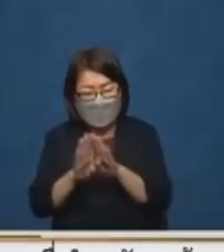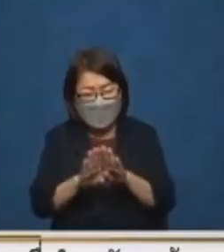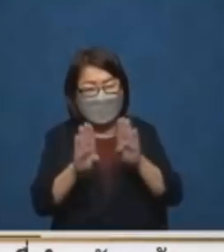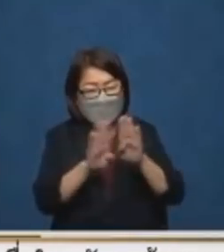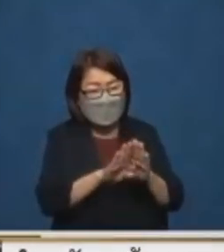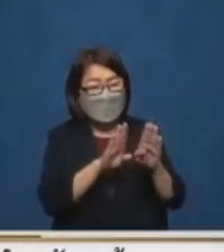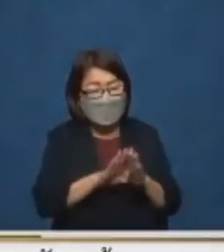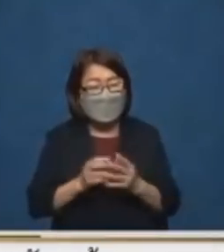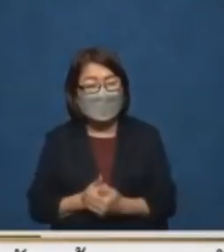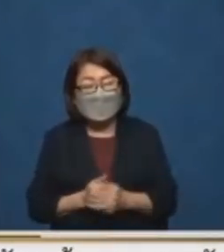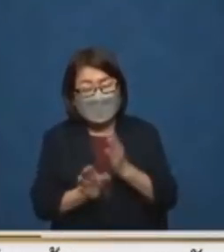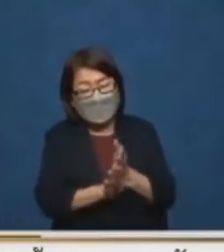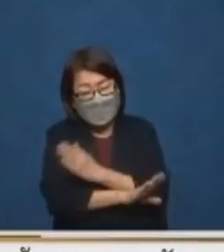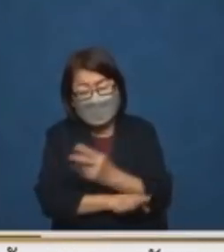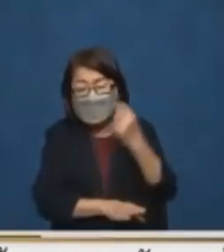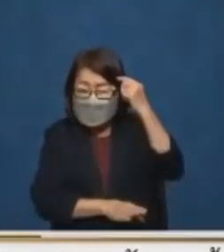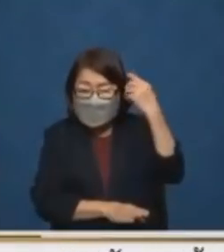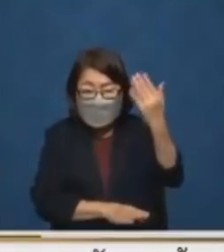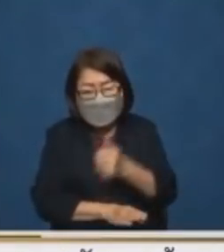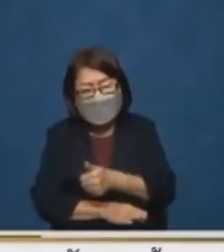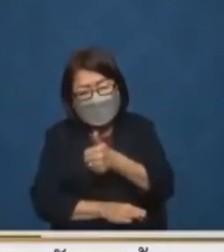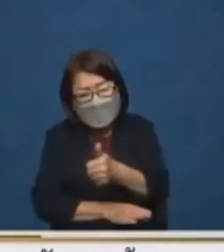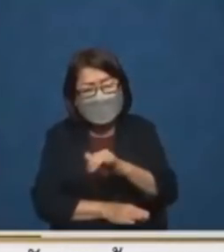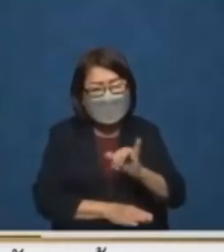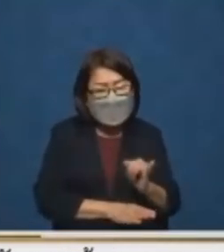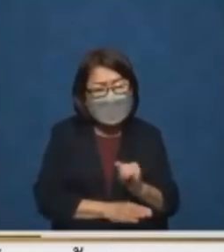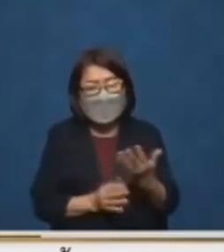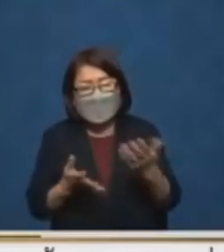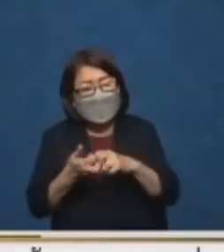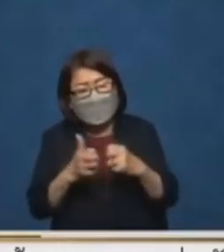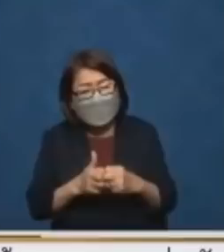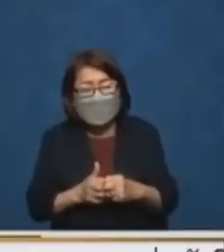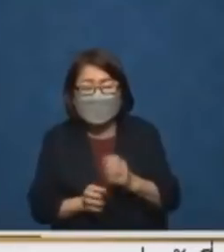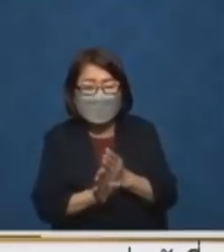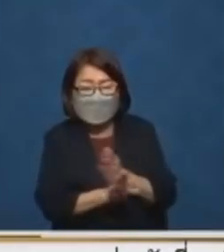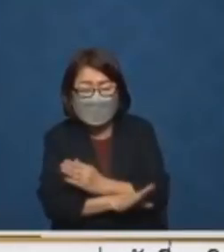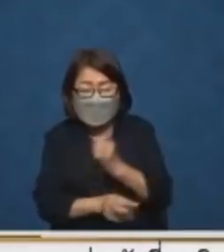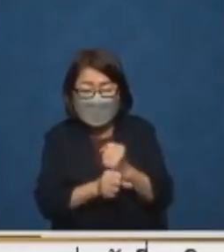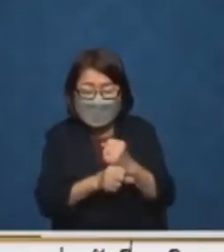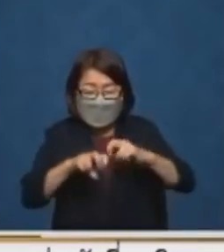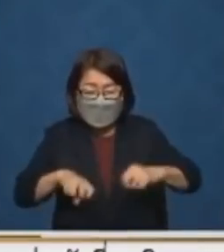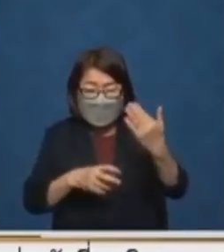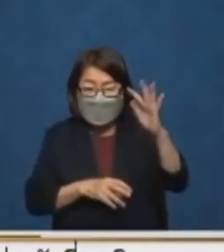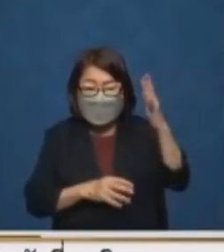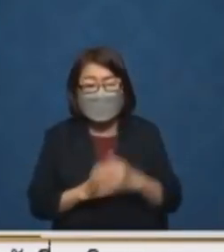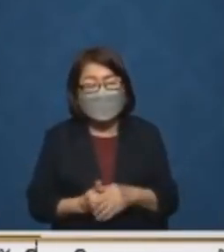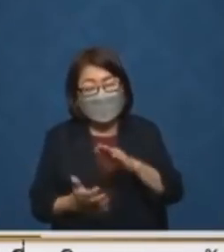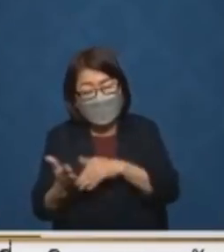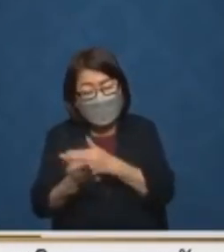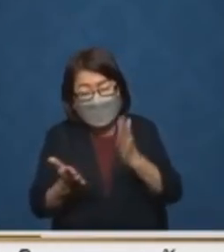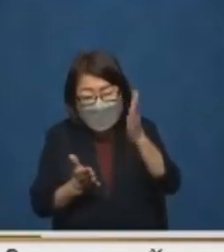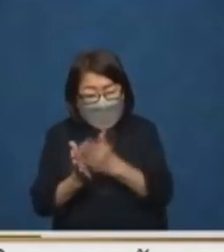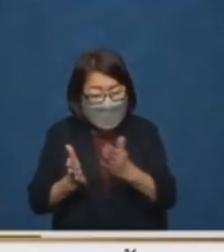ไม่มีการวิเคราะหถึงข้อดีและข้อเสีย ผลกระทบด้านต่ๆ ไม่มีมาตรการลองรับ ป่อย